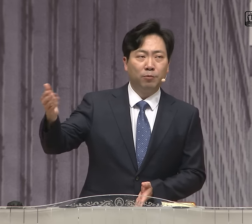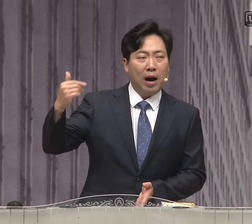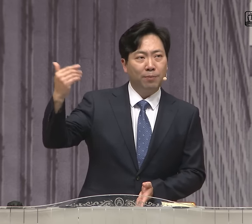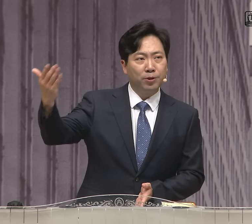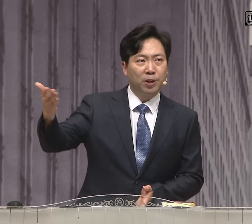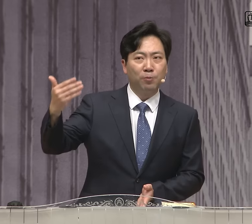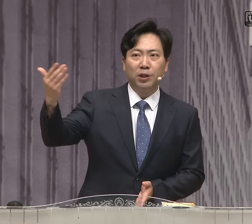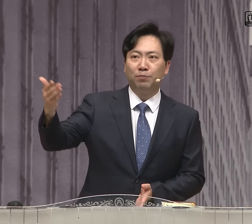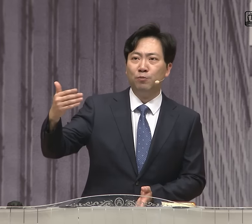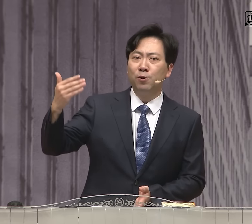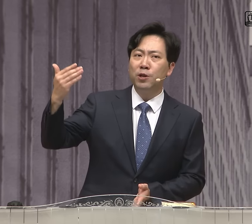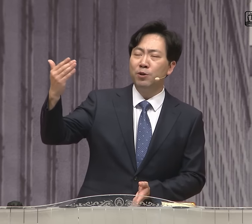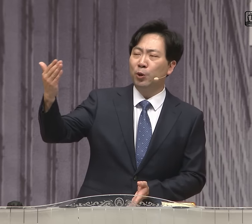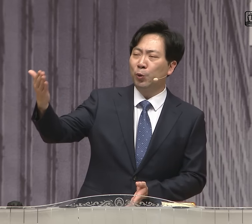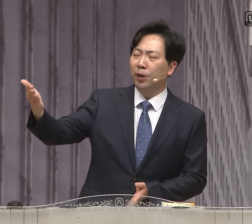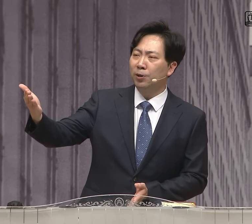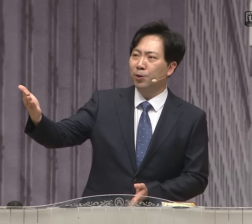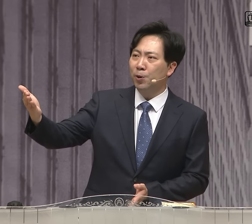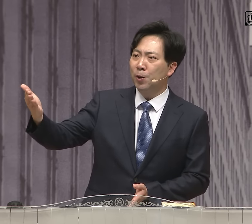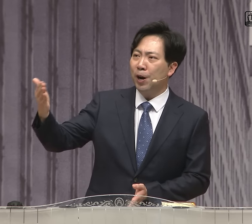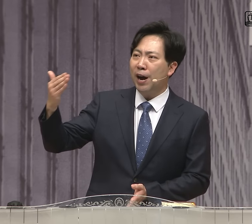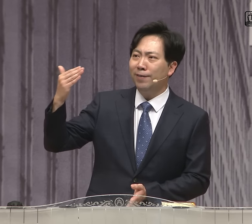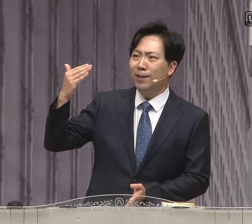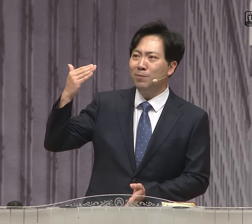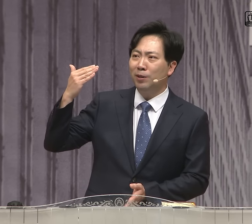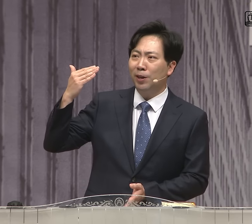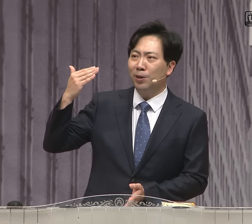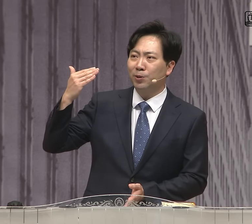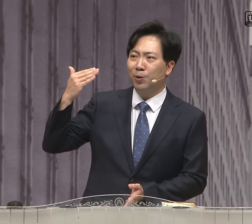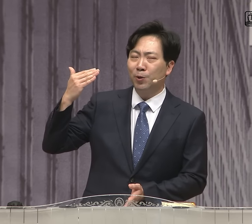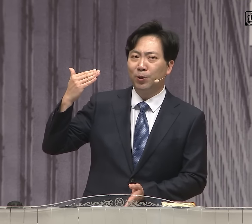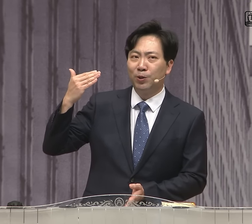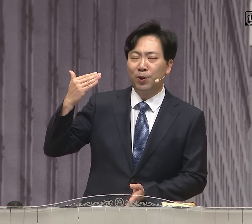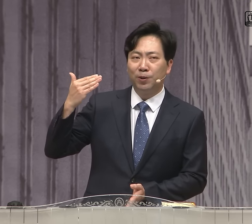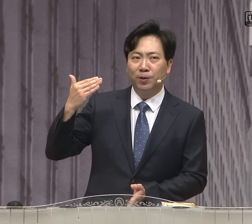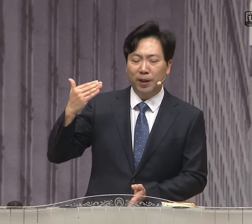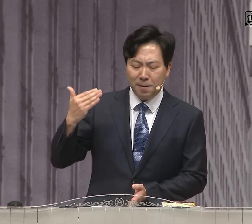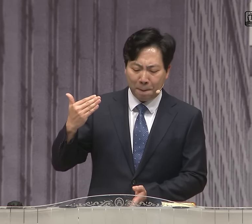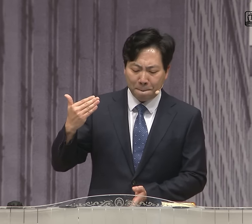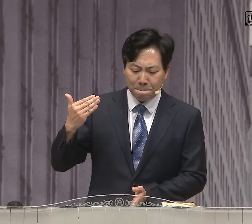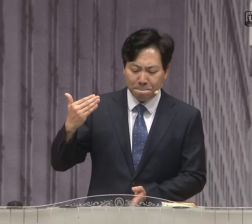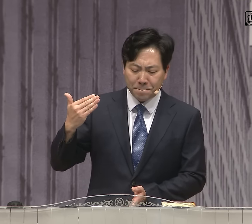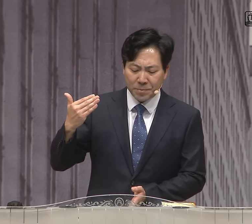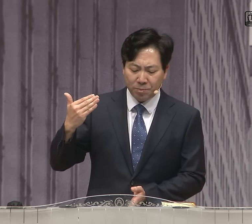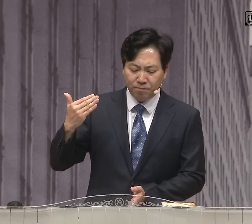부모님이나 뭐 아버지나 어머니나 부모님을 통해서 하나님에 대해서 들었는데